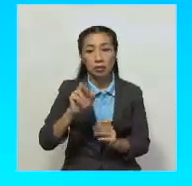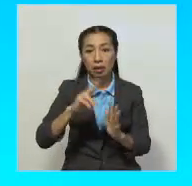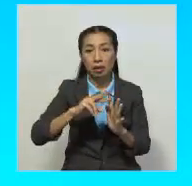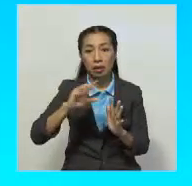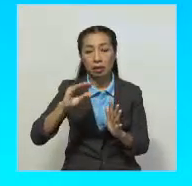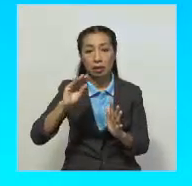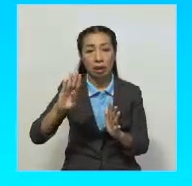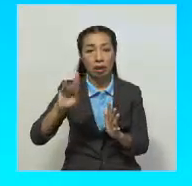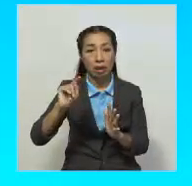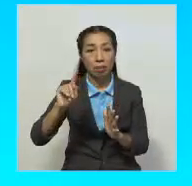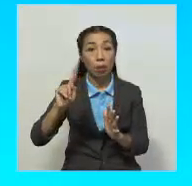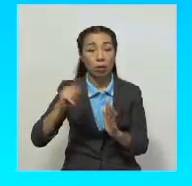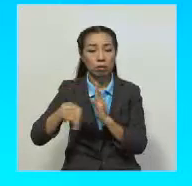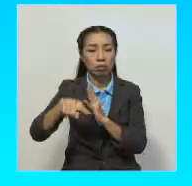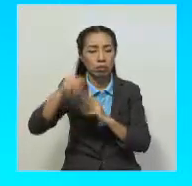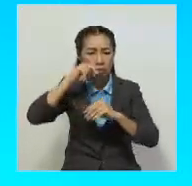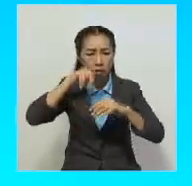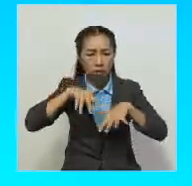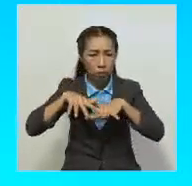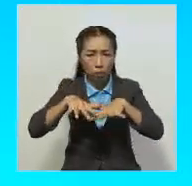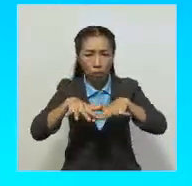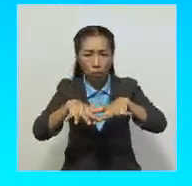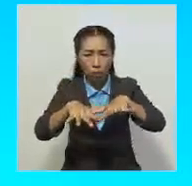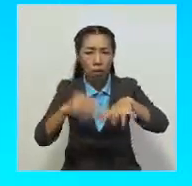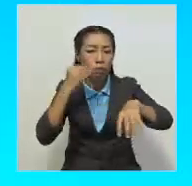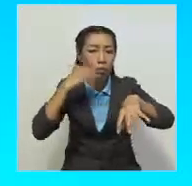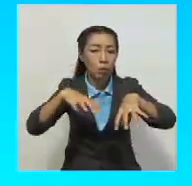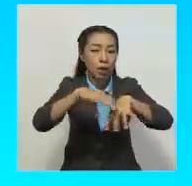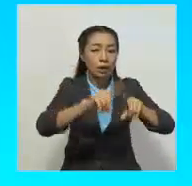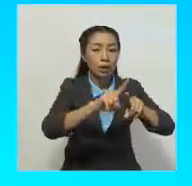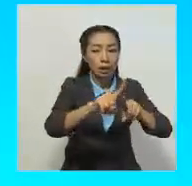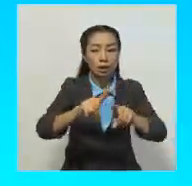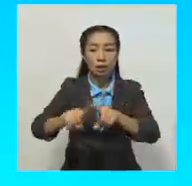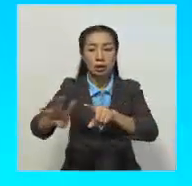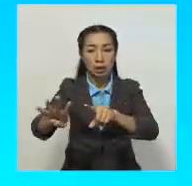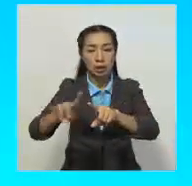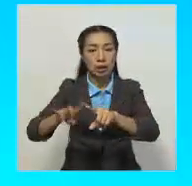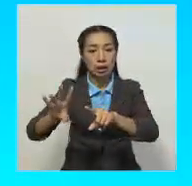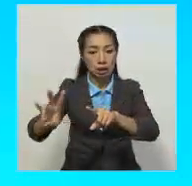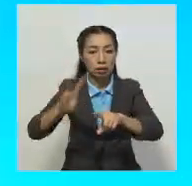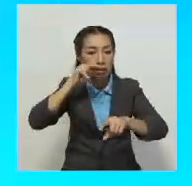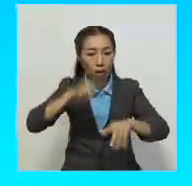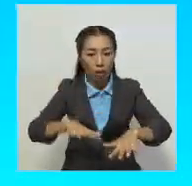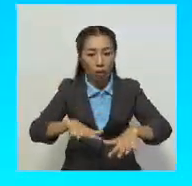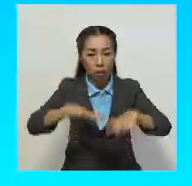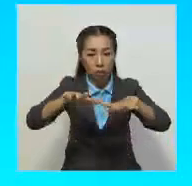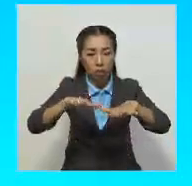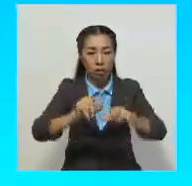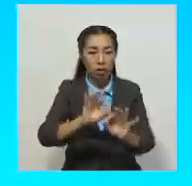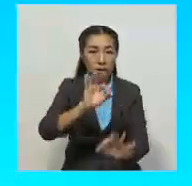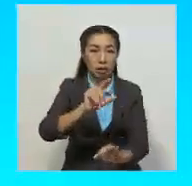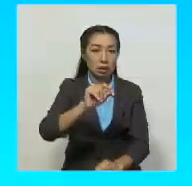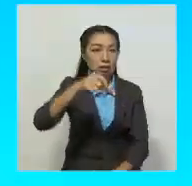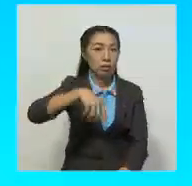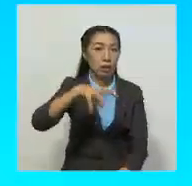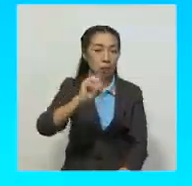ตำบลมหาโพนะคะเกิดน้ำหลากผ่านชุมชนหมู่ที่1หมู่ที่4แล้วก็หมู่ที่7ระดับน้ำตรงนี้เนี่ยสูงประมาณ20เซน